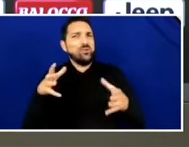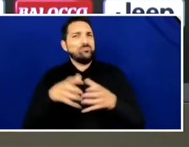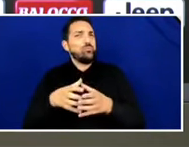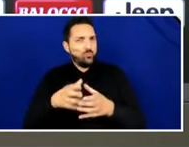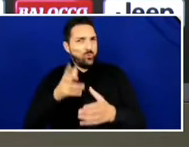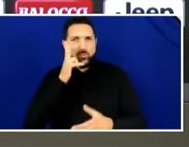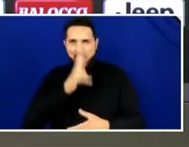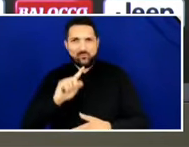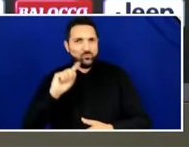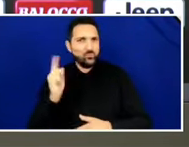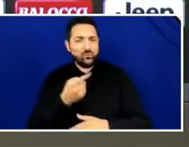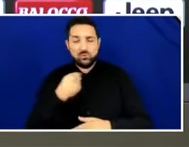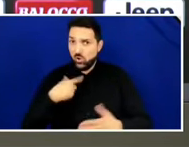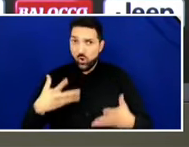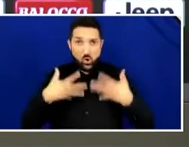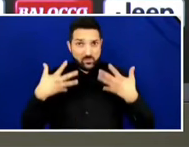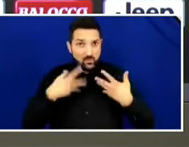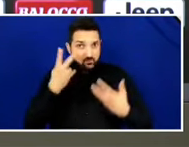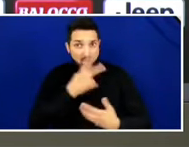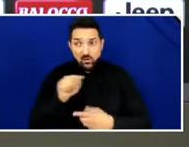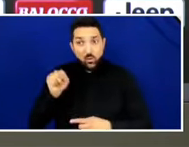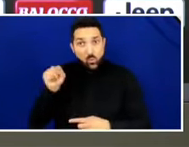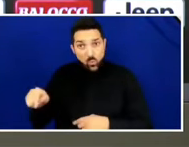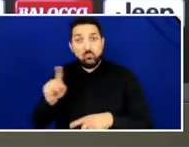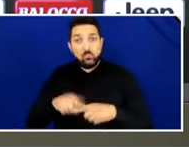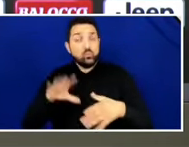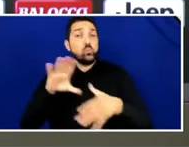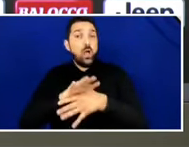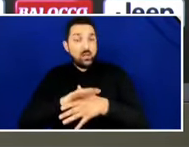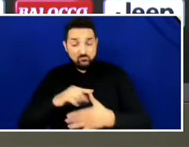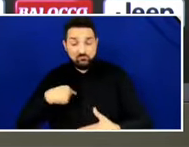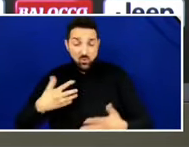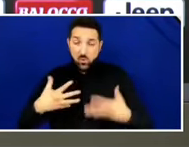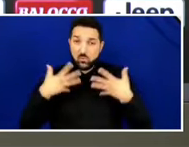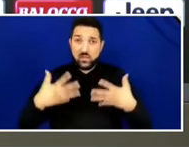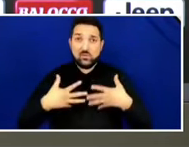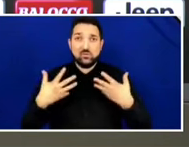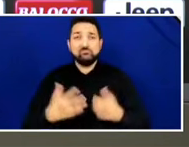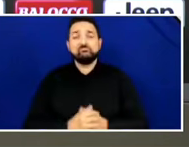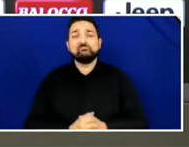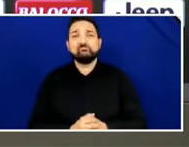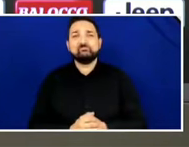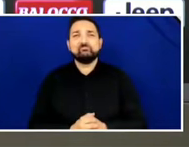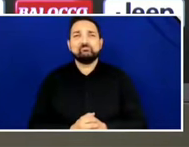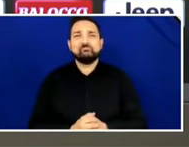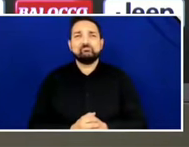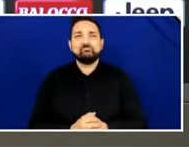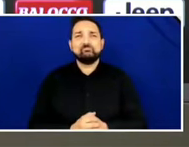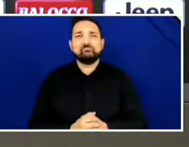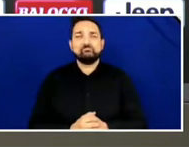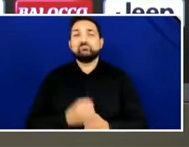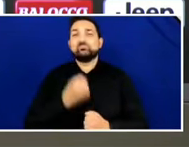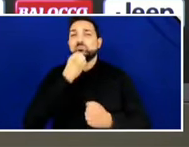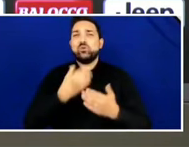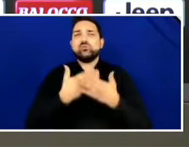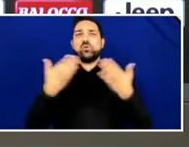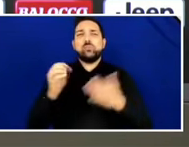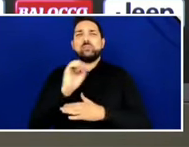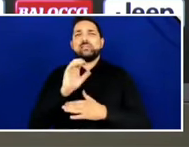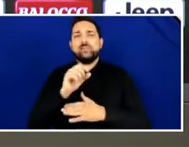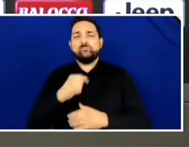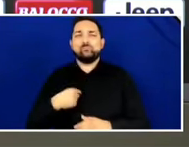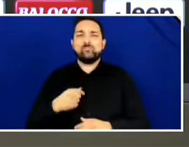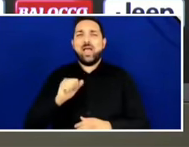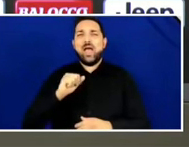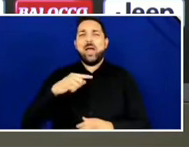contento sia per lui che per le squadre Buongiorno mister Nicola Gallo Med Diapason ora